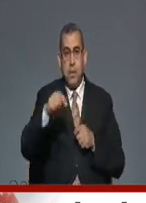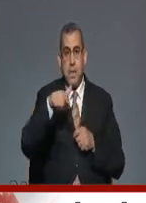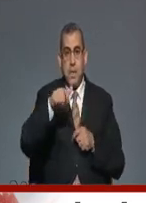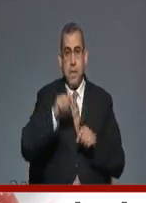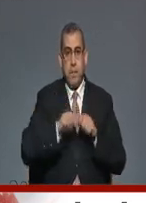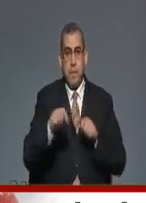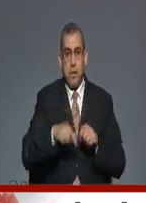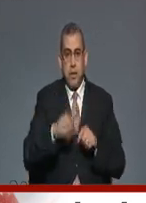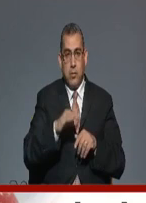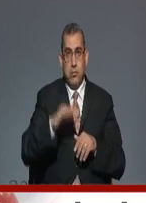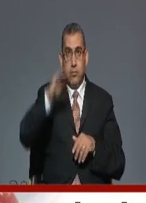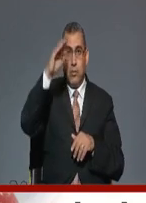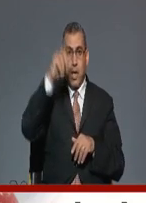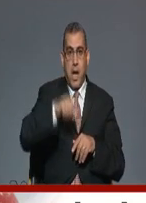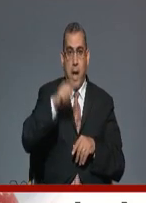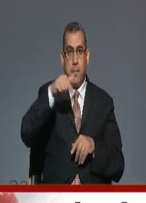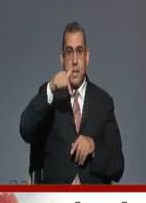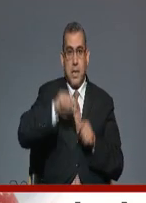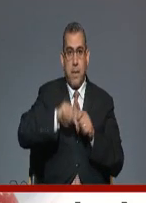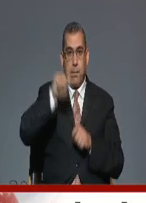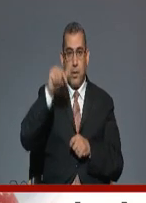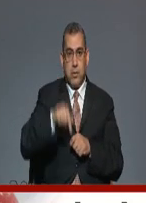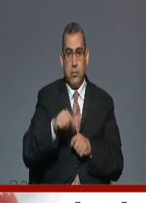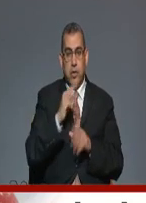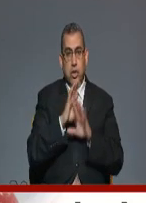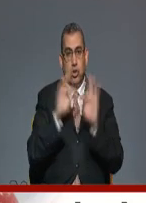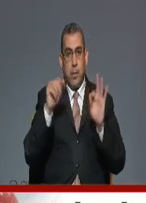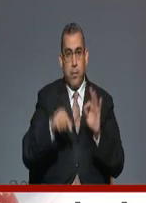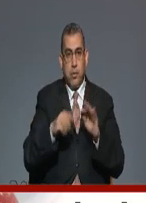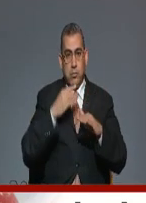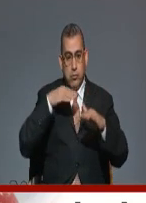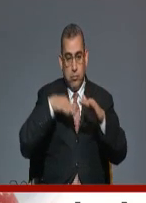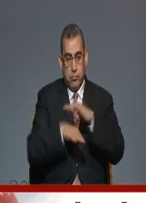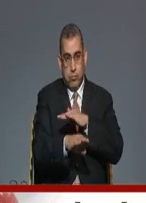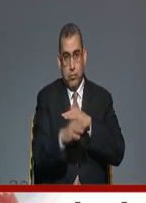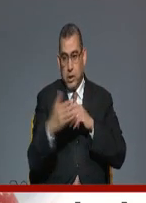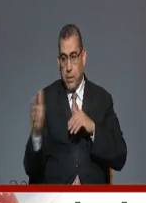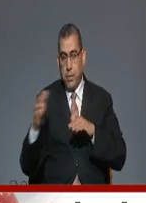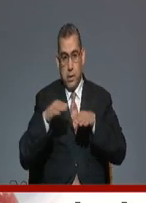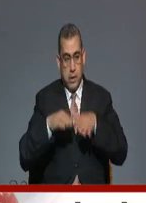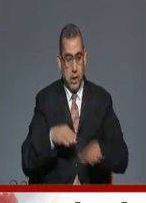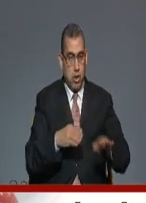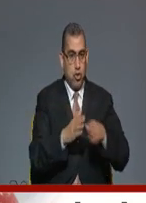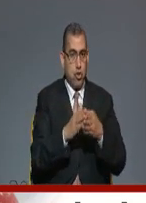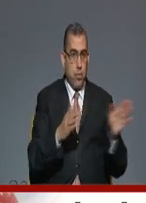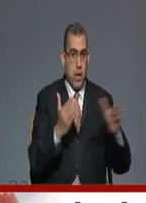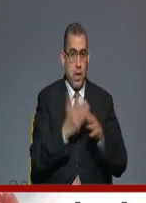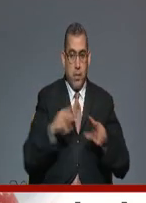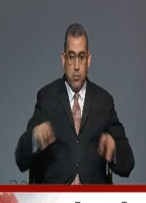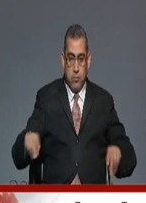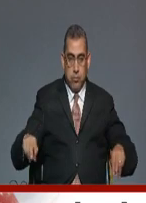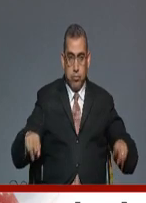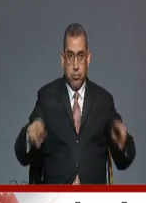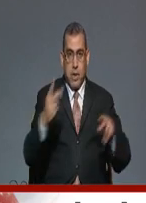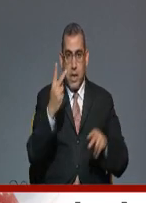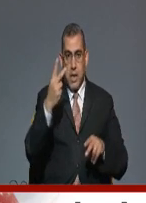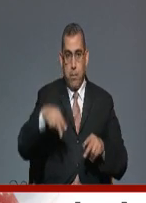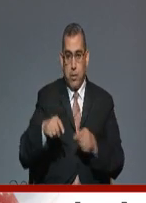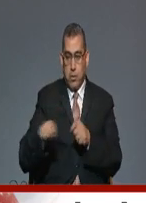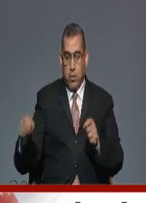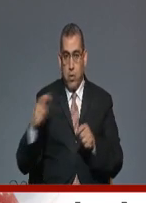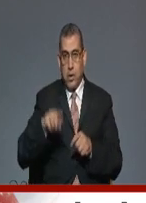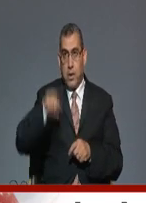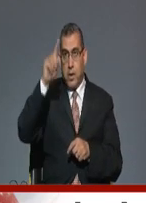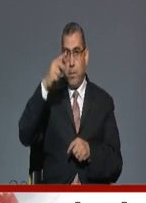وارتفاع 6 متر. يشمل نفق يمين ونفق يسار للمشاة بعرض 2 متر ونص وارتفاع 2